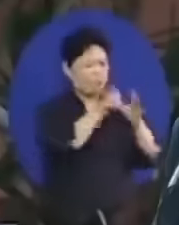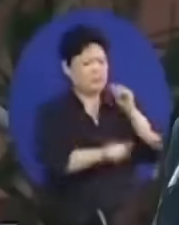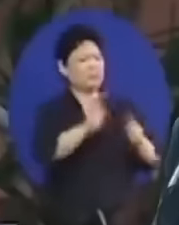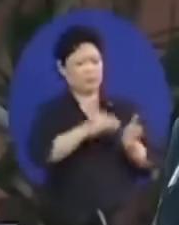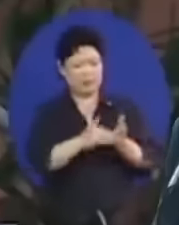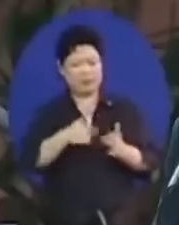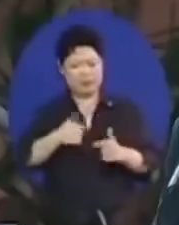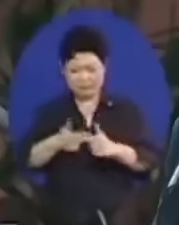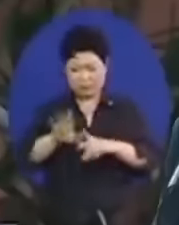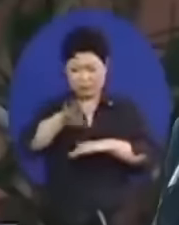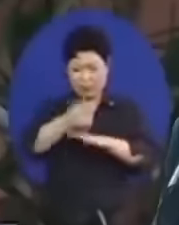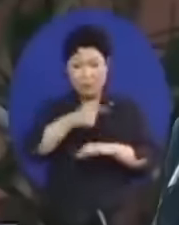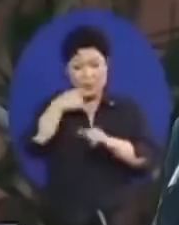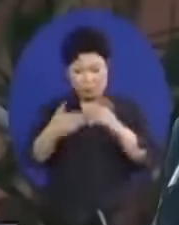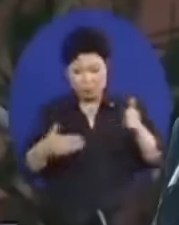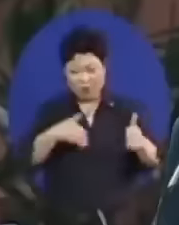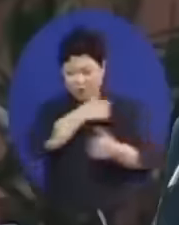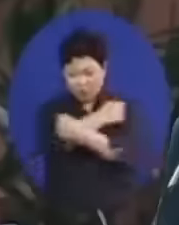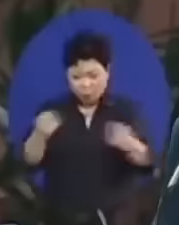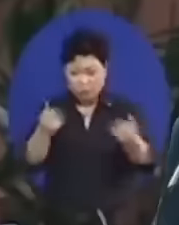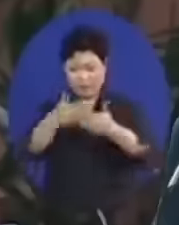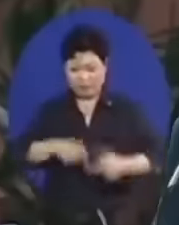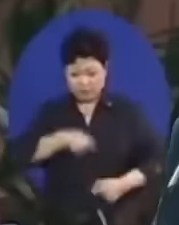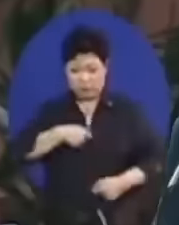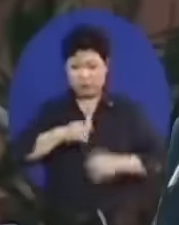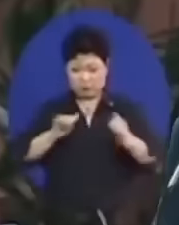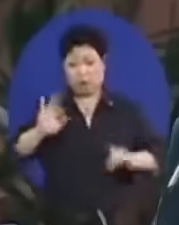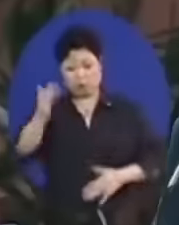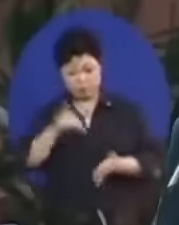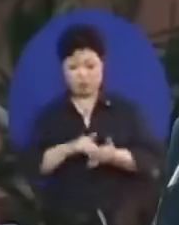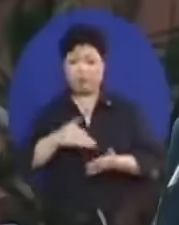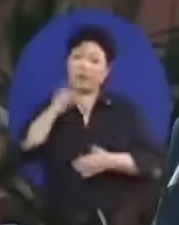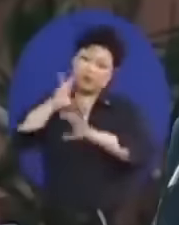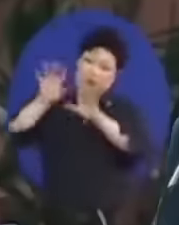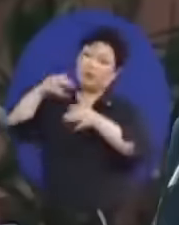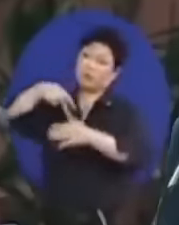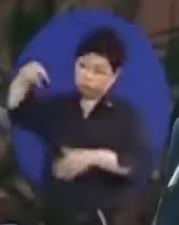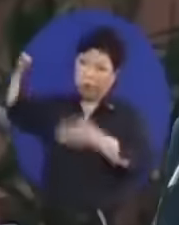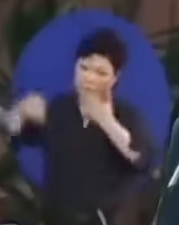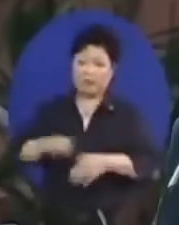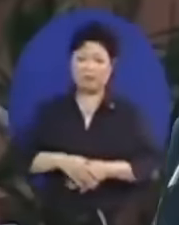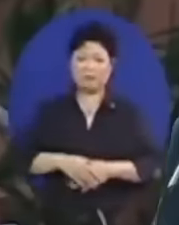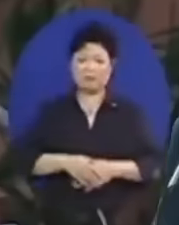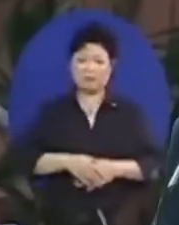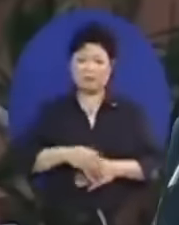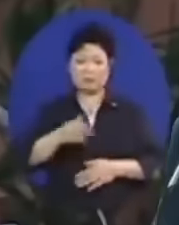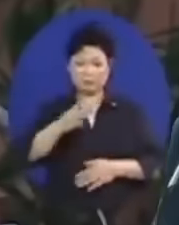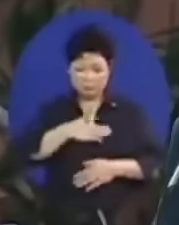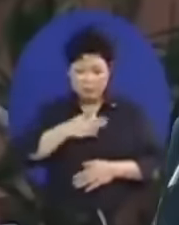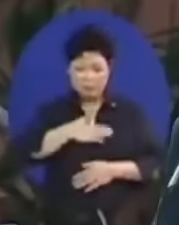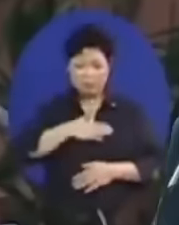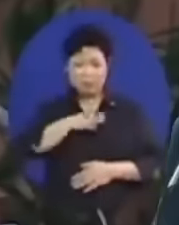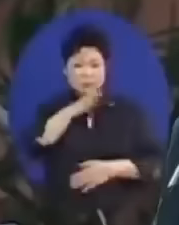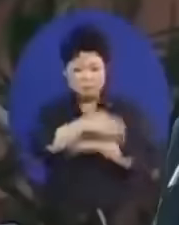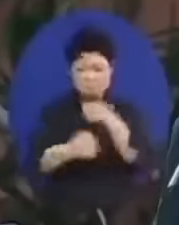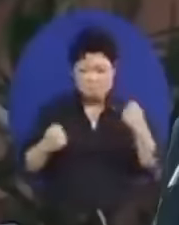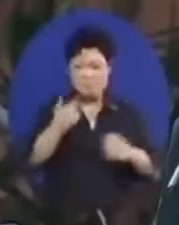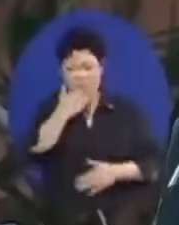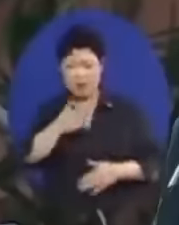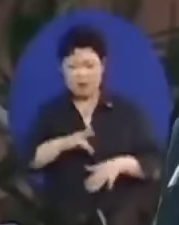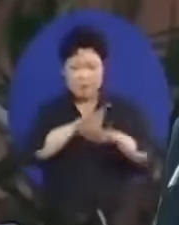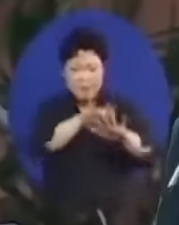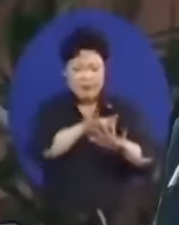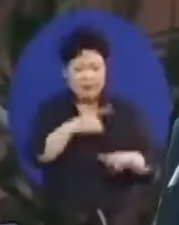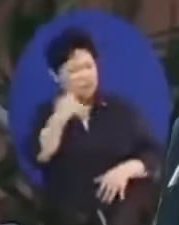나는 예수 그리스도의 보혈로 용서받은 의인이 되었습니다. 나는 천국 갑니다. 이것이 납니다. 마귀가 자꾸